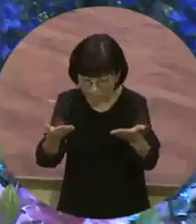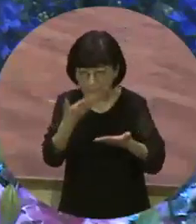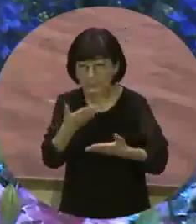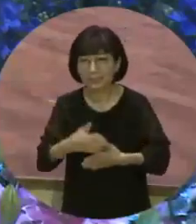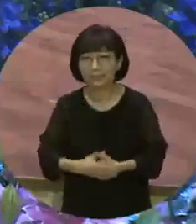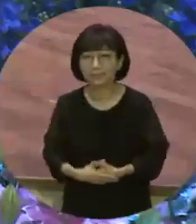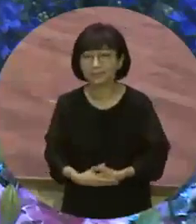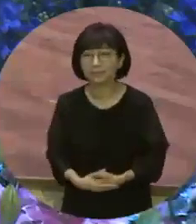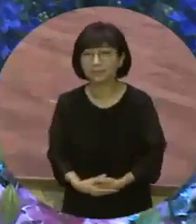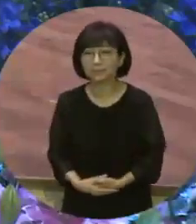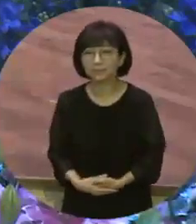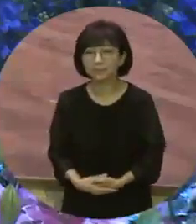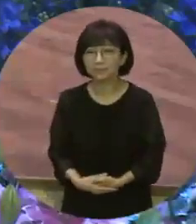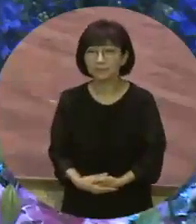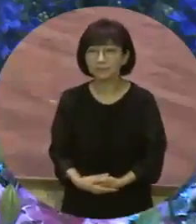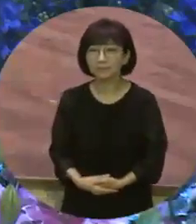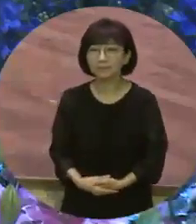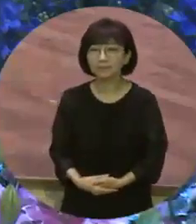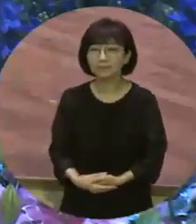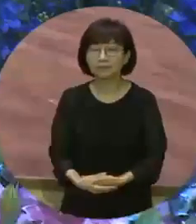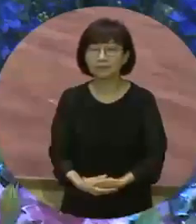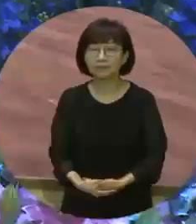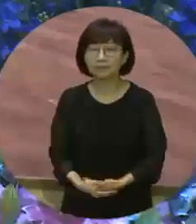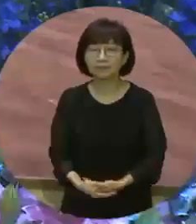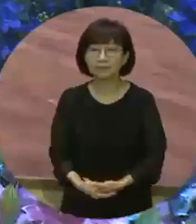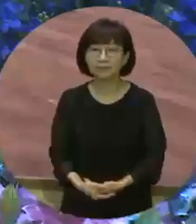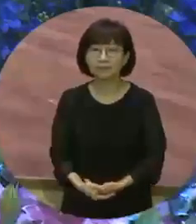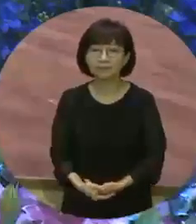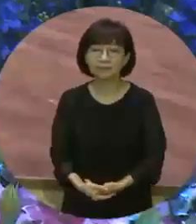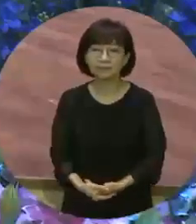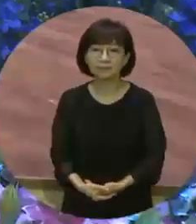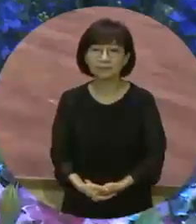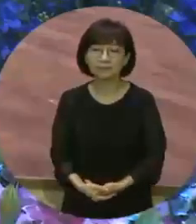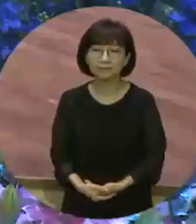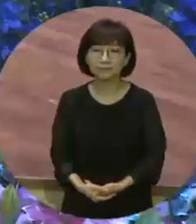그래서 하나님 나라가 그런 분들을 통해서 확장되어 나가는 거예요.